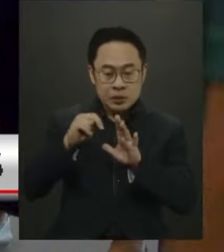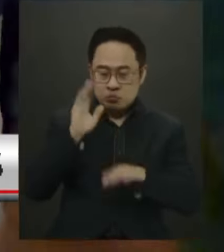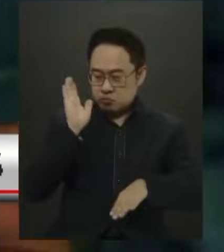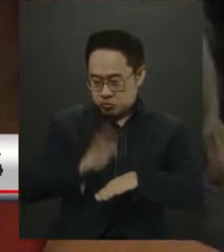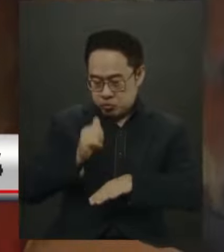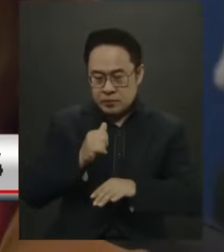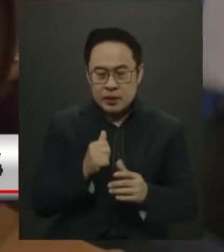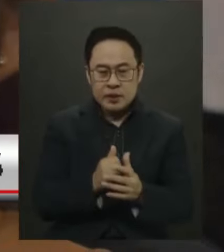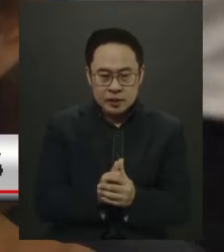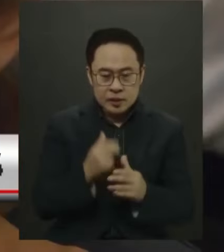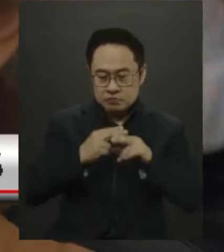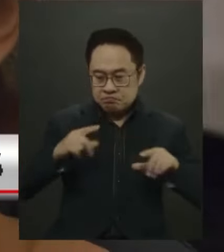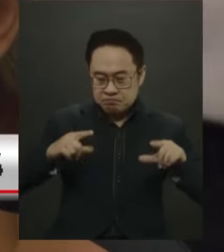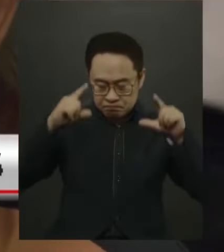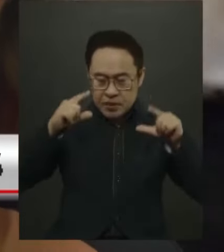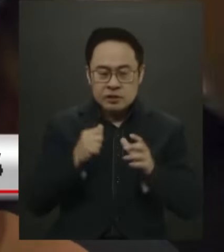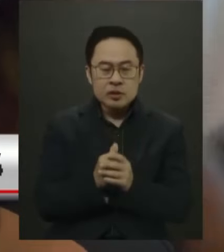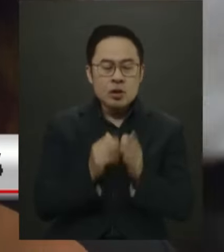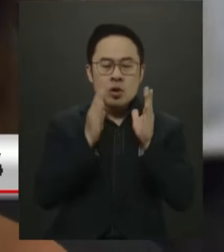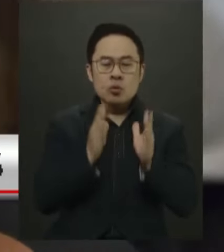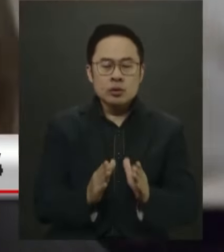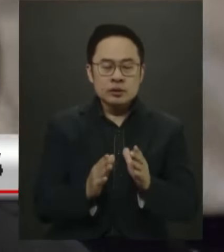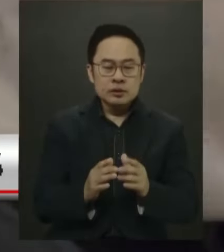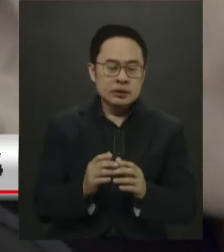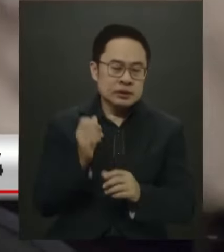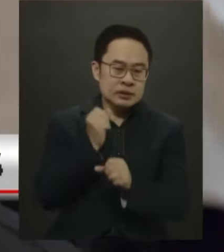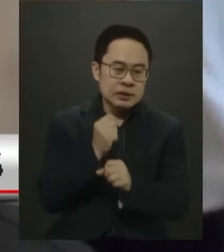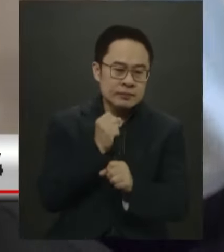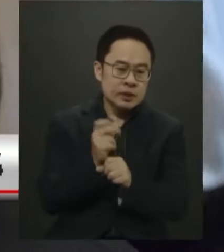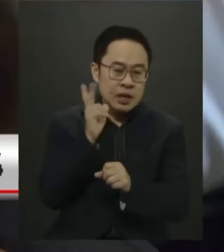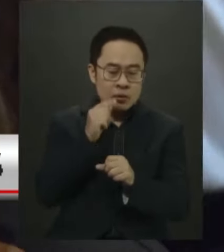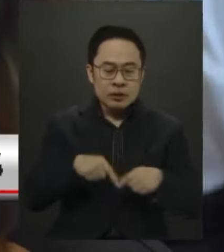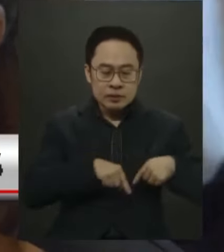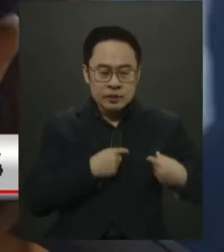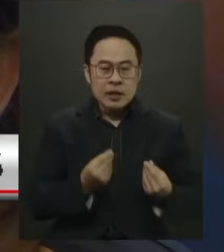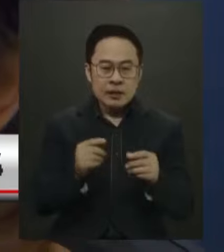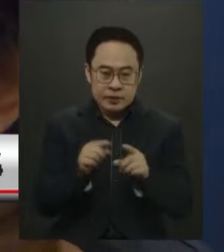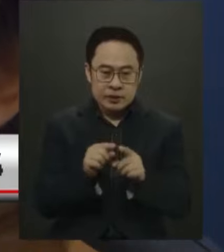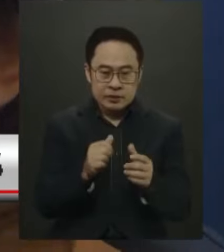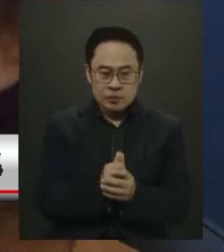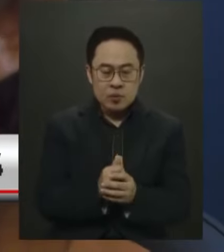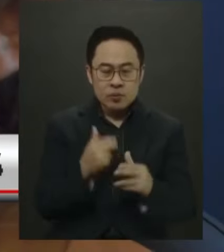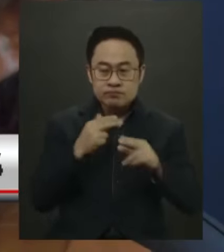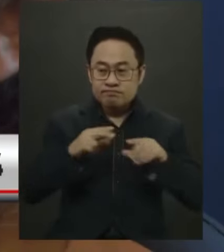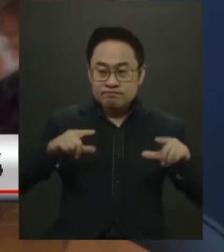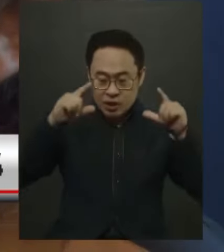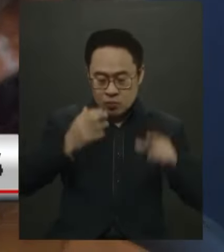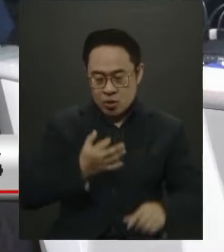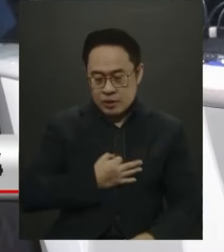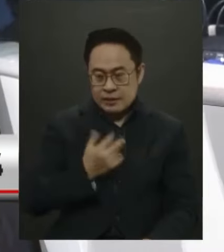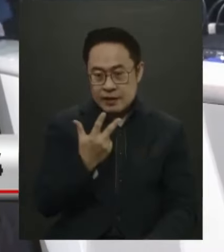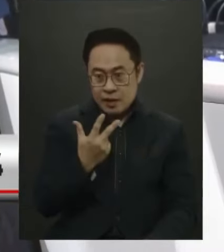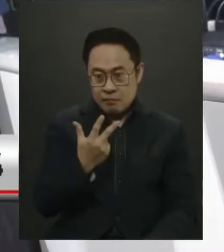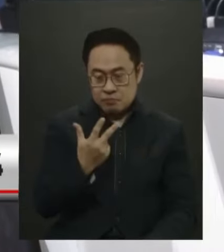งก็บรรดาสื่อมวลชนก็ให้ความสำคัญทุกคนนะครับแต่ปฏิเสธไม่ได้ว่าพี่แววสายสุนีนี่โอ้โหเป็นพาราลิมปิกของเธอจ